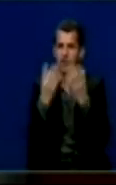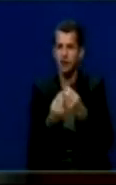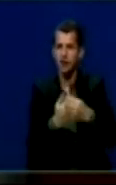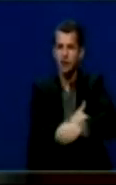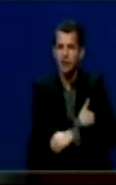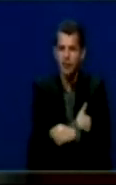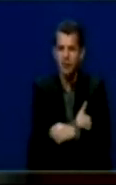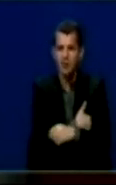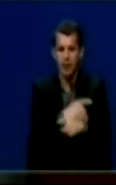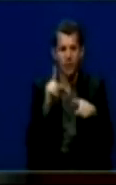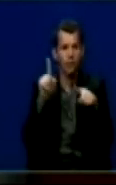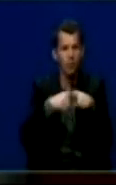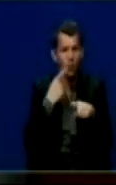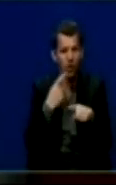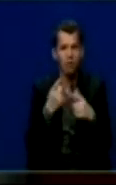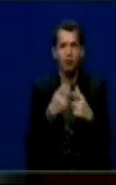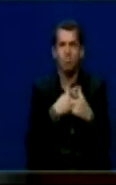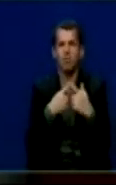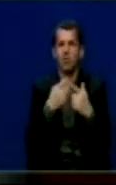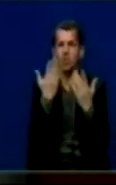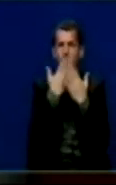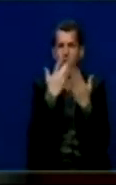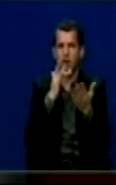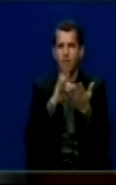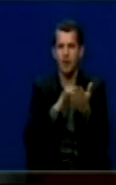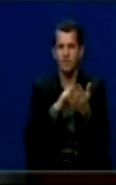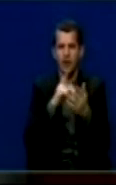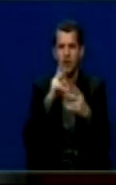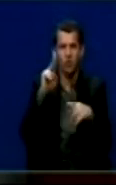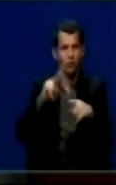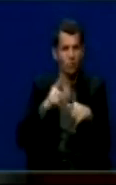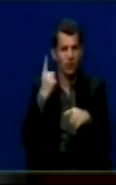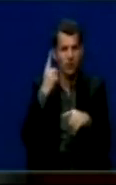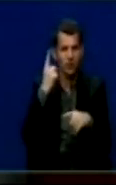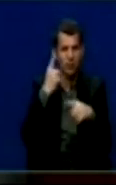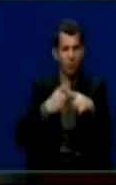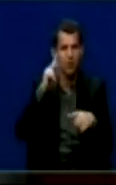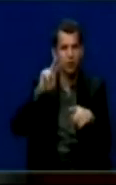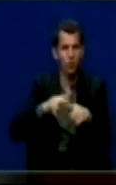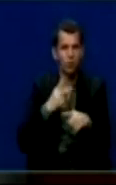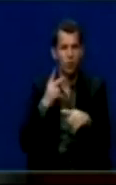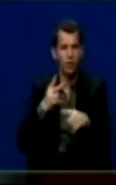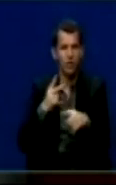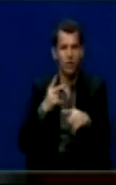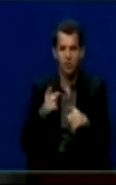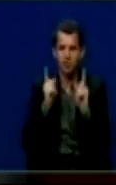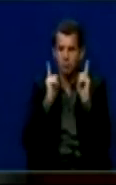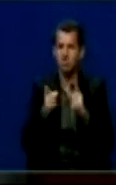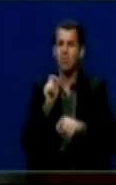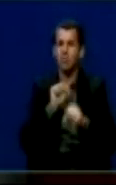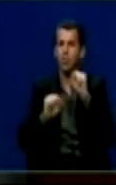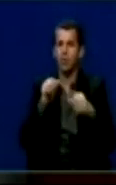fillore një herë në muaj apo të shkollave të mesme një herë në 2 muaj duhet të jenë masa të domosdoshme në mbrojtjen e